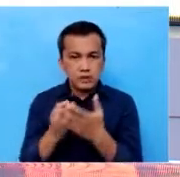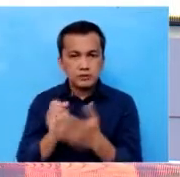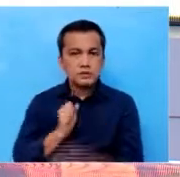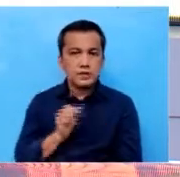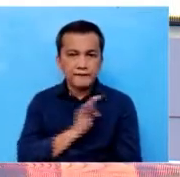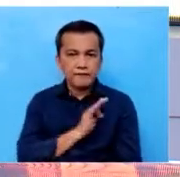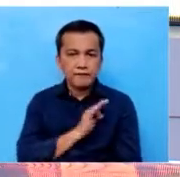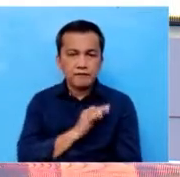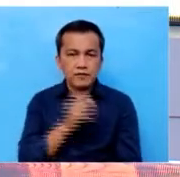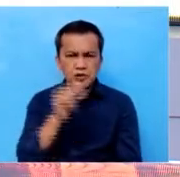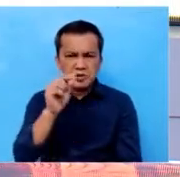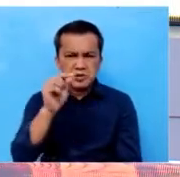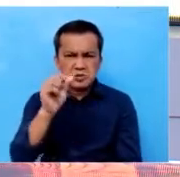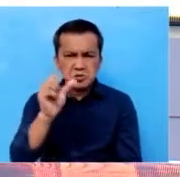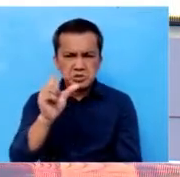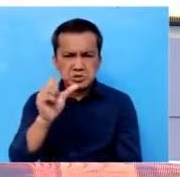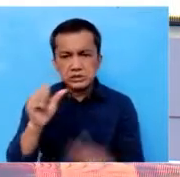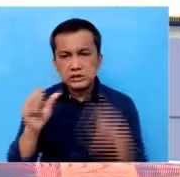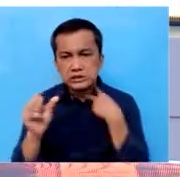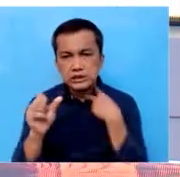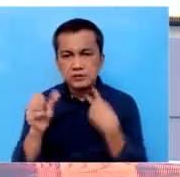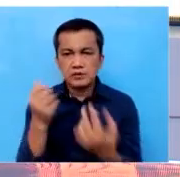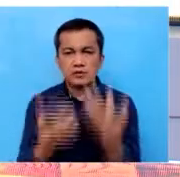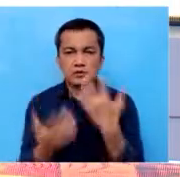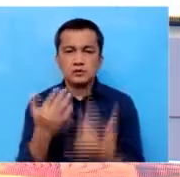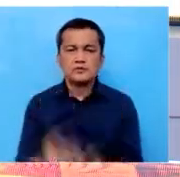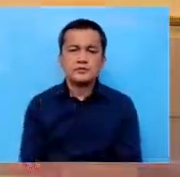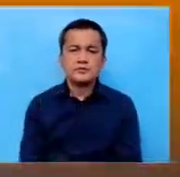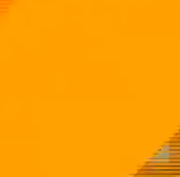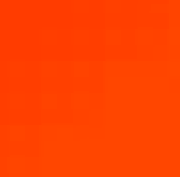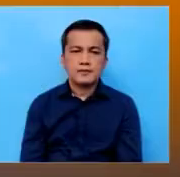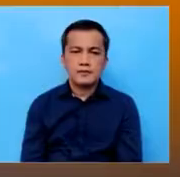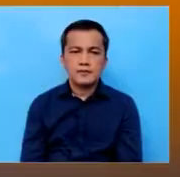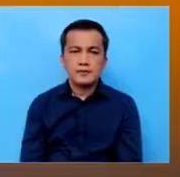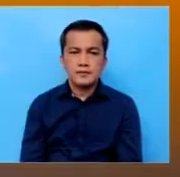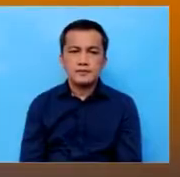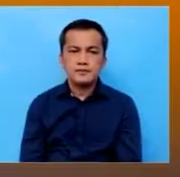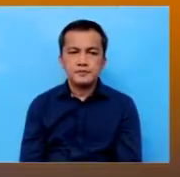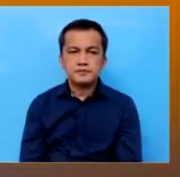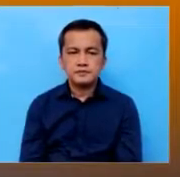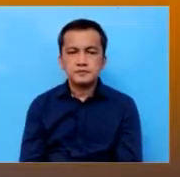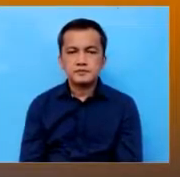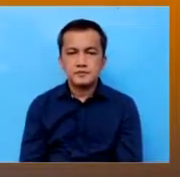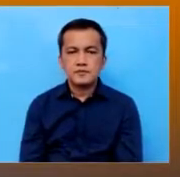sunog. Nasa front line ng balitang yan si Hannibal Talete.